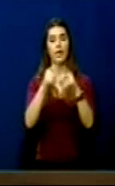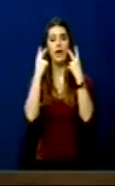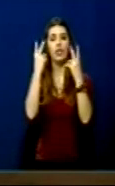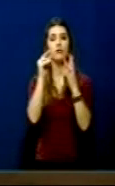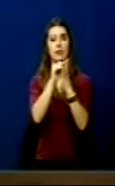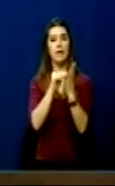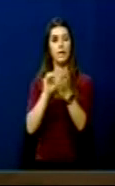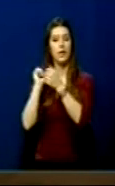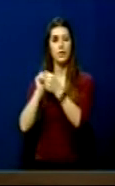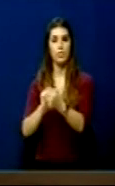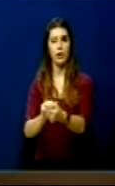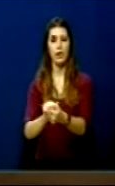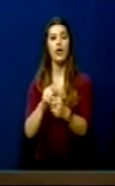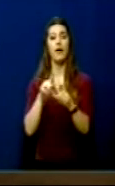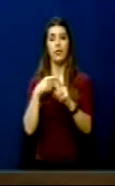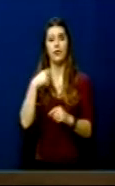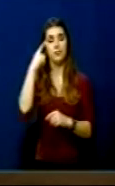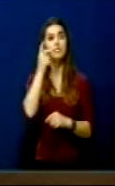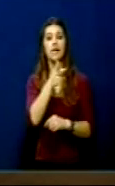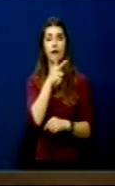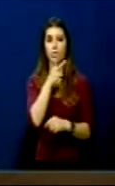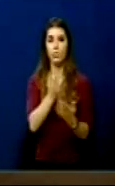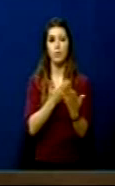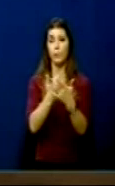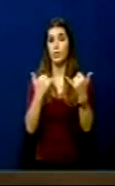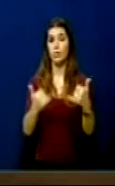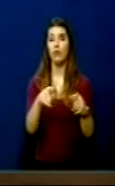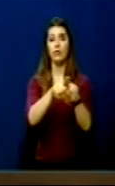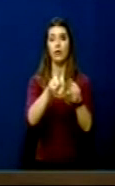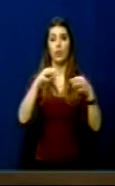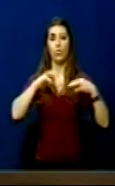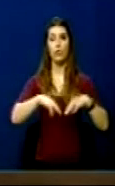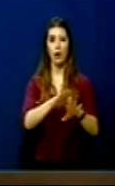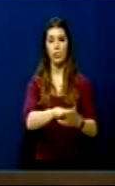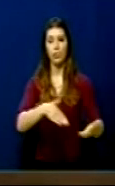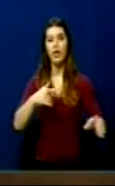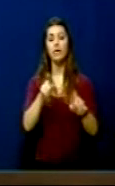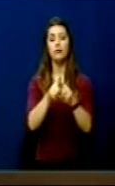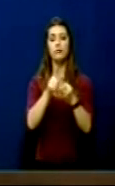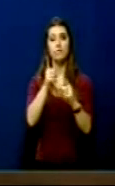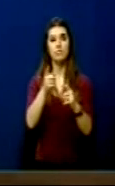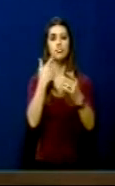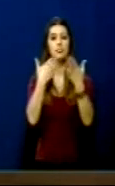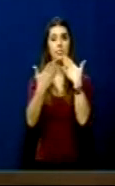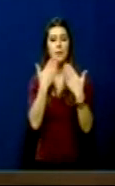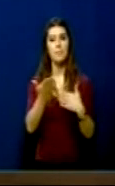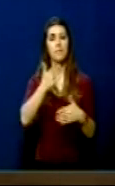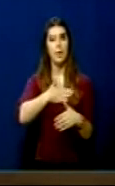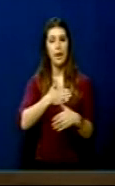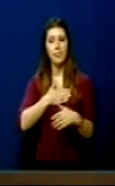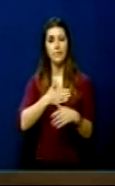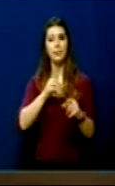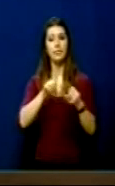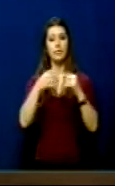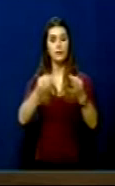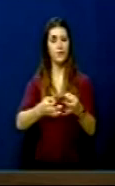rëndësishme të historisë. Prandaj unë do të kërkoja sot nga kryetari i kuvendit që të organizojë një seancë solemne për të